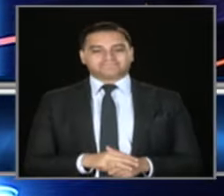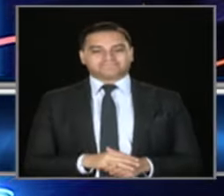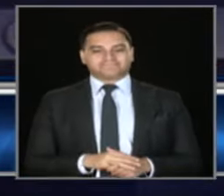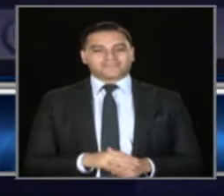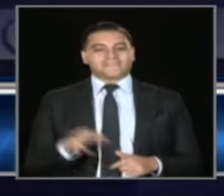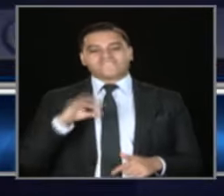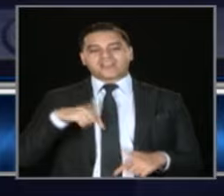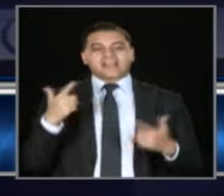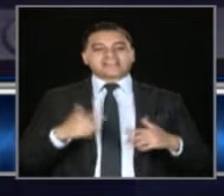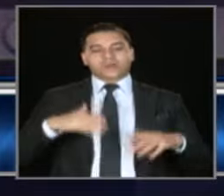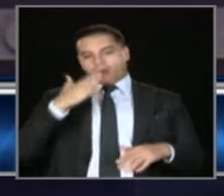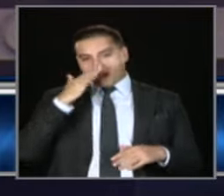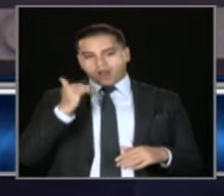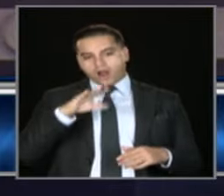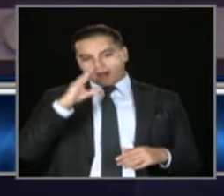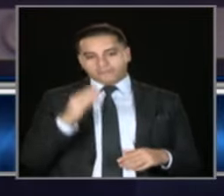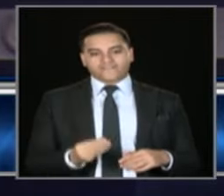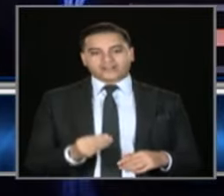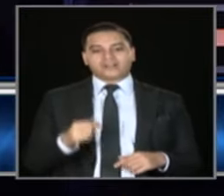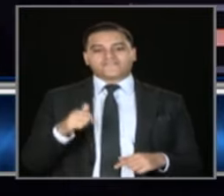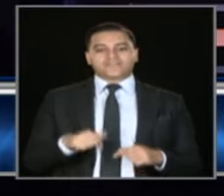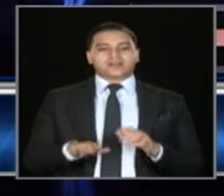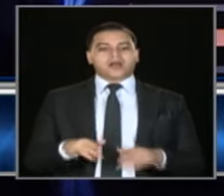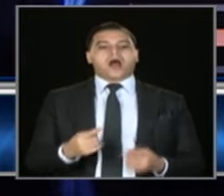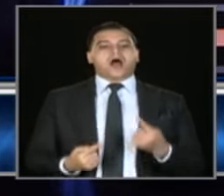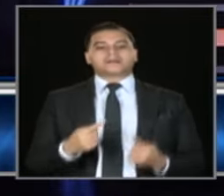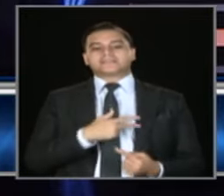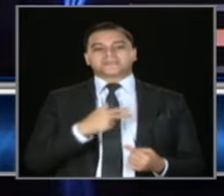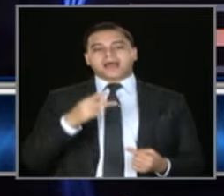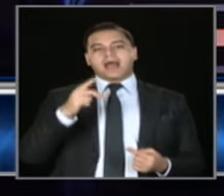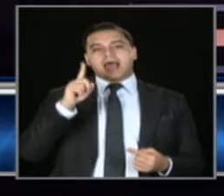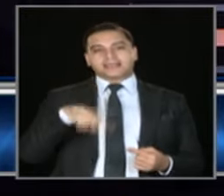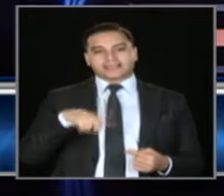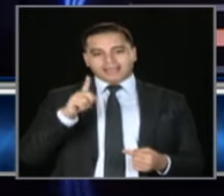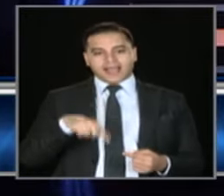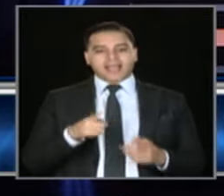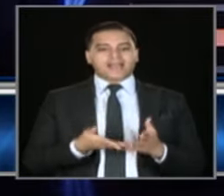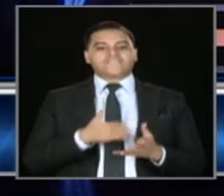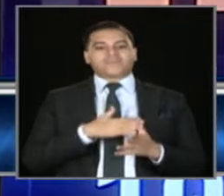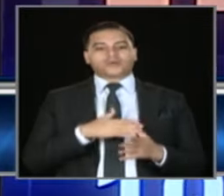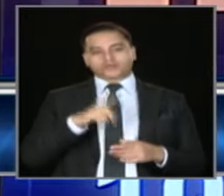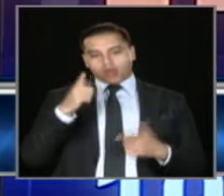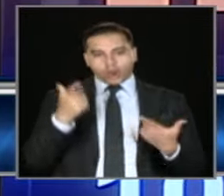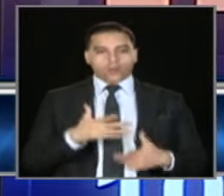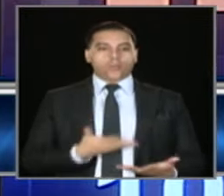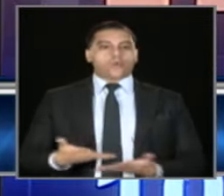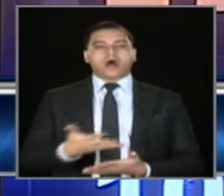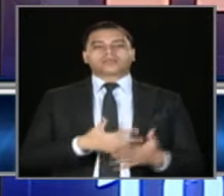في أي من دول عرب إفريقيا تقع حديقة داي فورست الوطنية؟